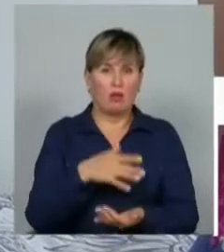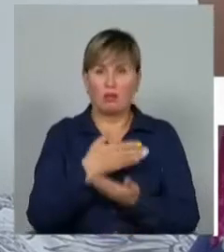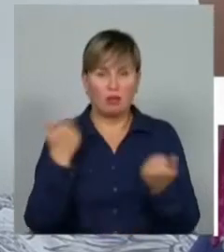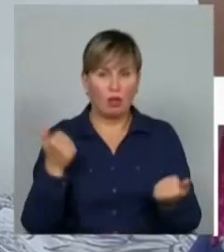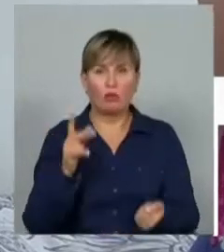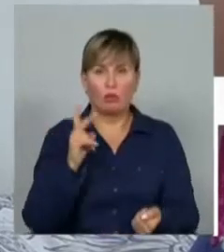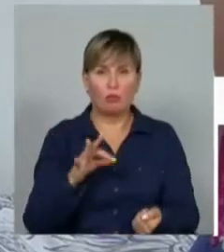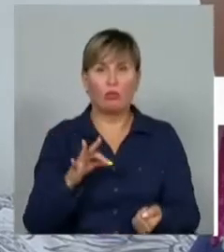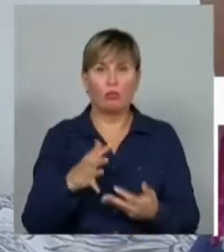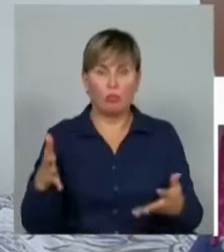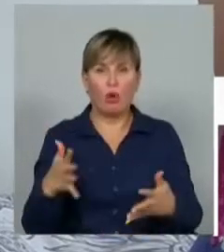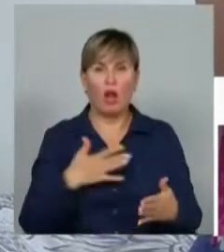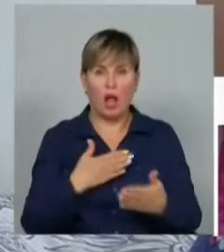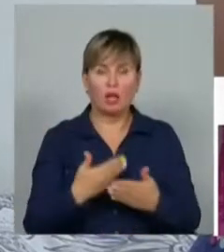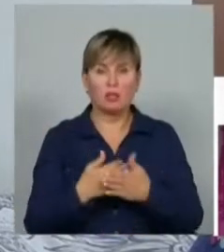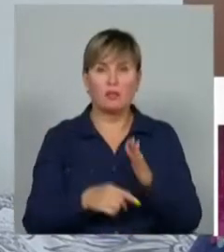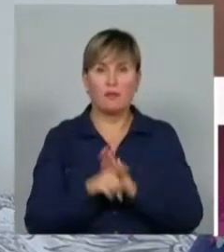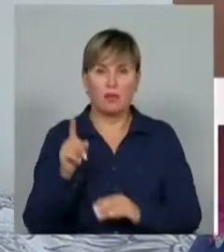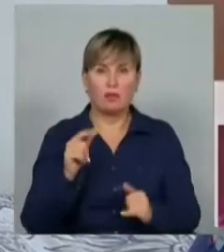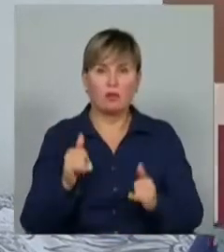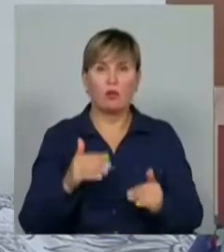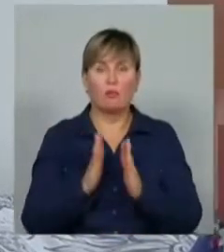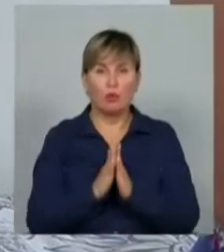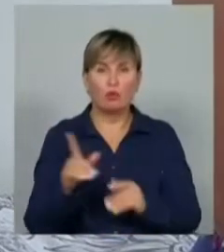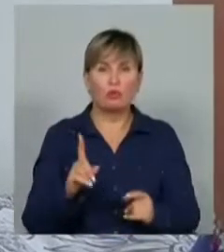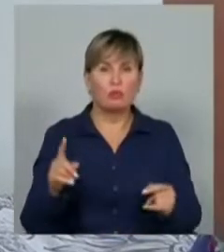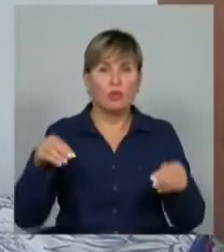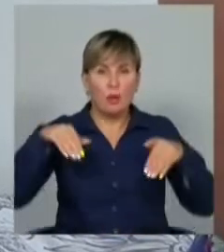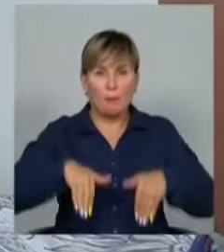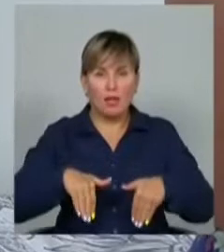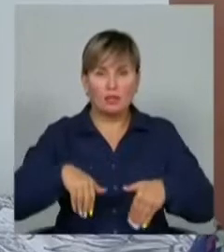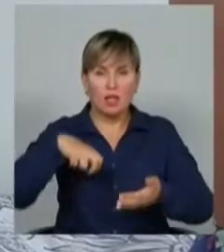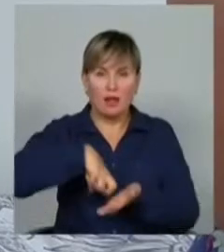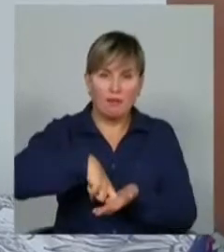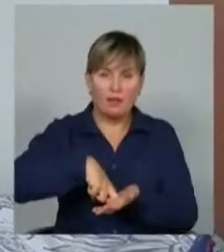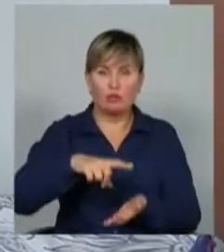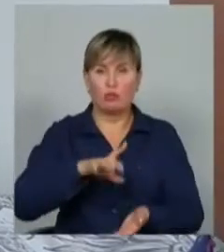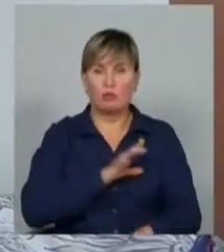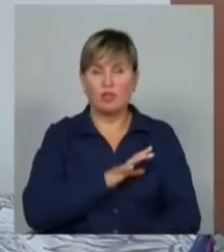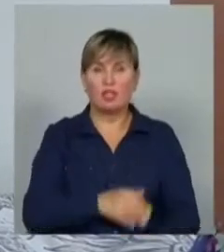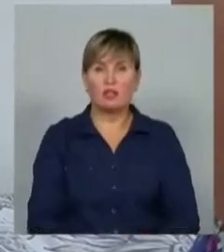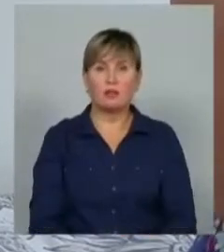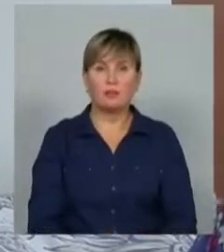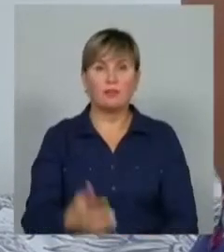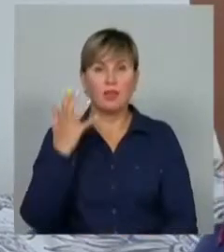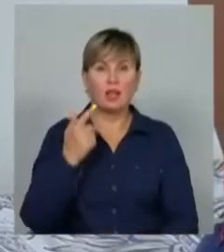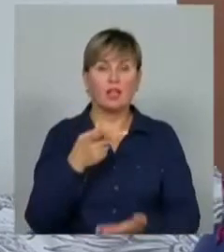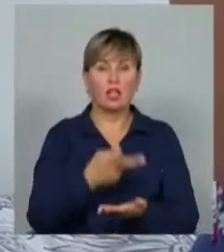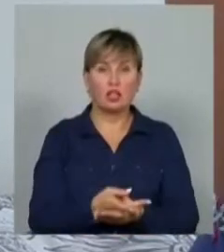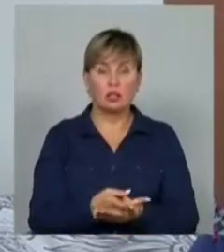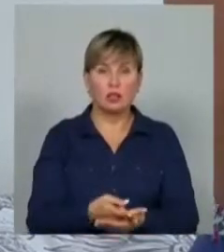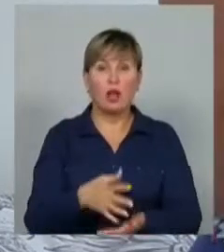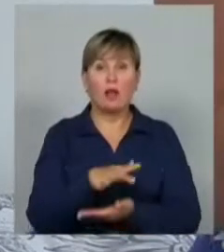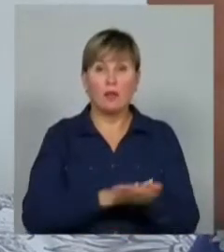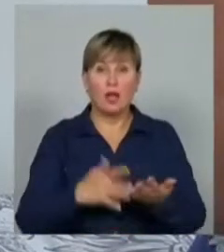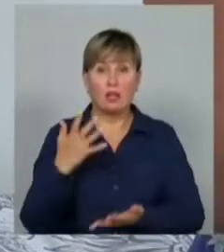она ими более активна. Как бы. Она просит, чтобы я их поставила вот так вот коленками, да, согнутыми коленками, когда она лежит. Раньше,